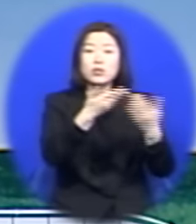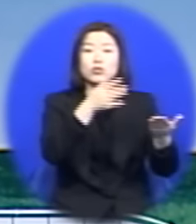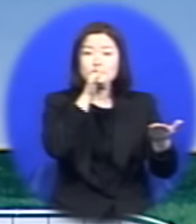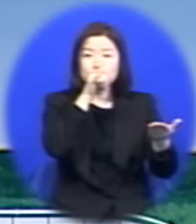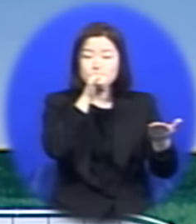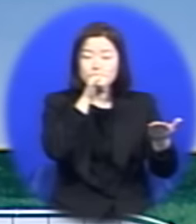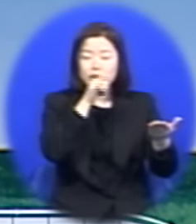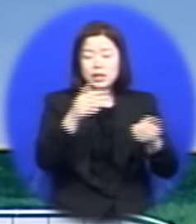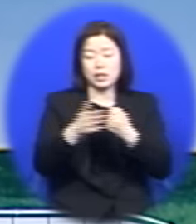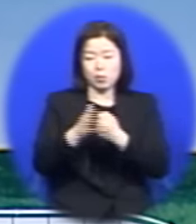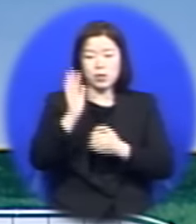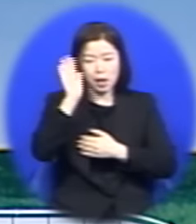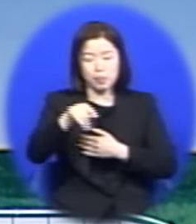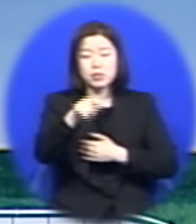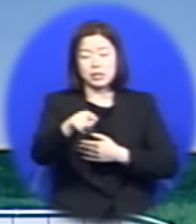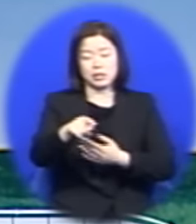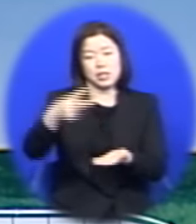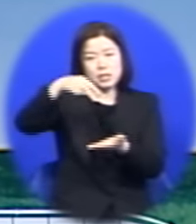서 있게 될 것입니다.